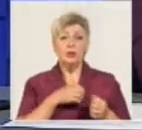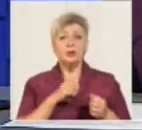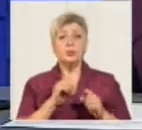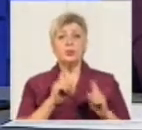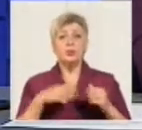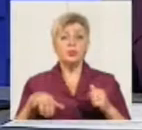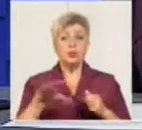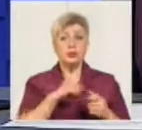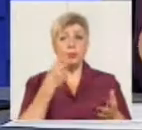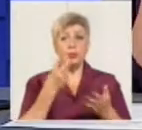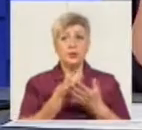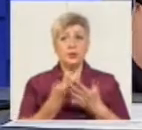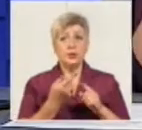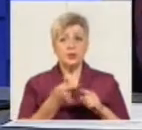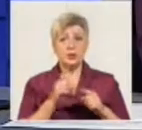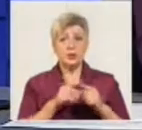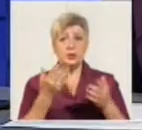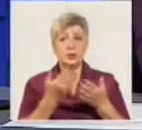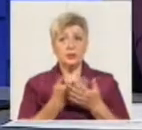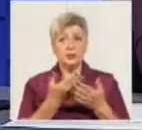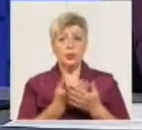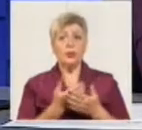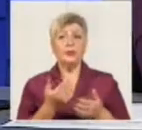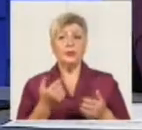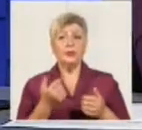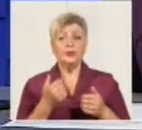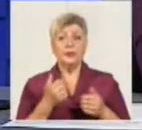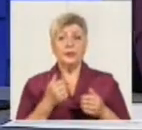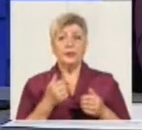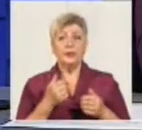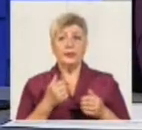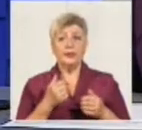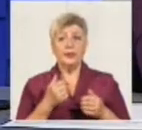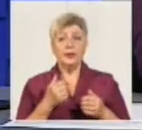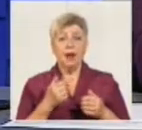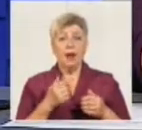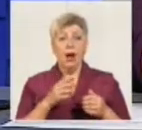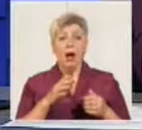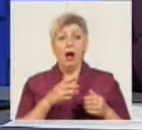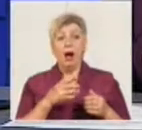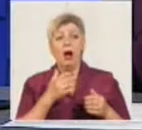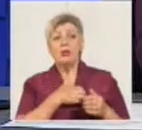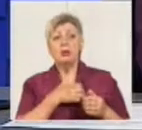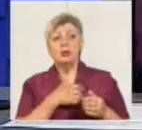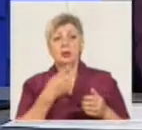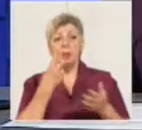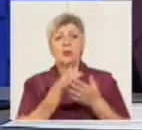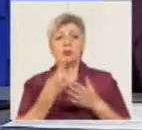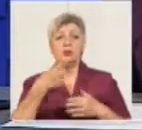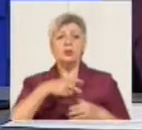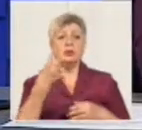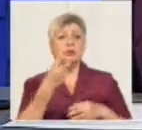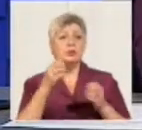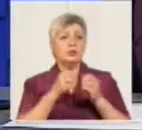А, на жаль, показ був поставлений у 22-й, тобто той час, коли ані діти, ані більшість дорослих не зможуть відвідати